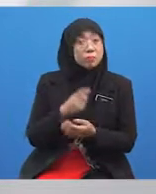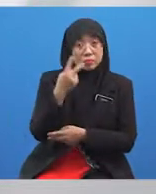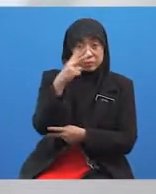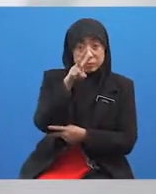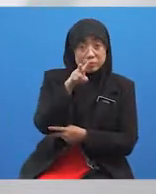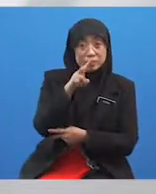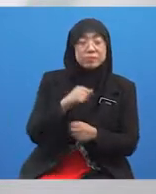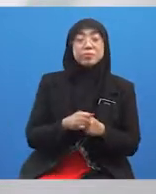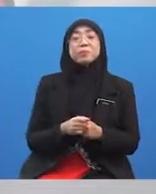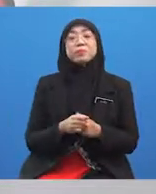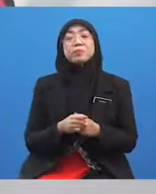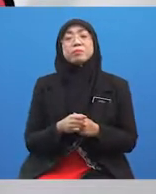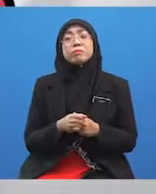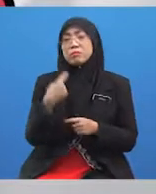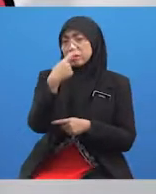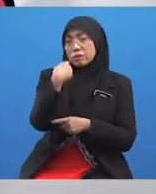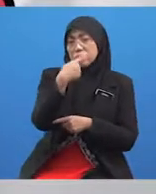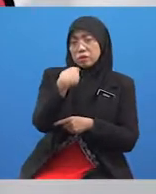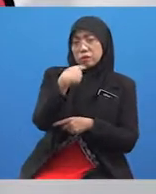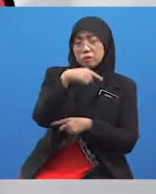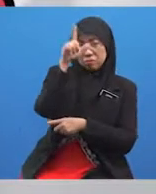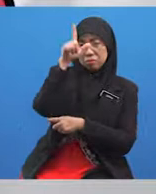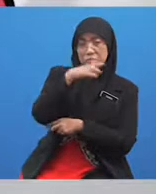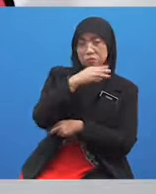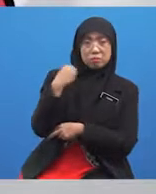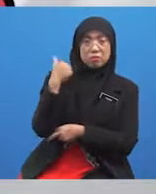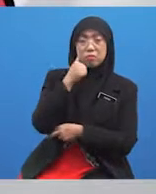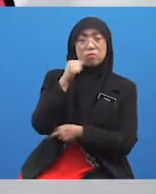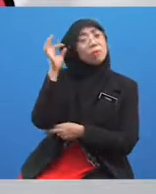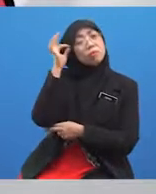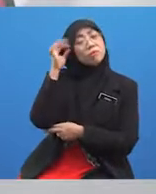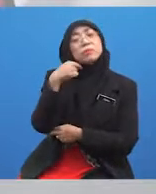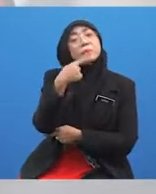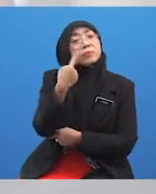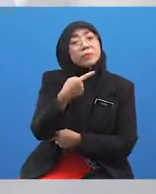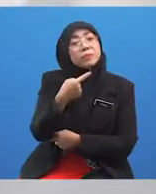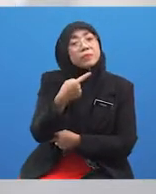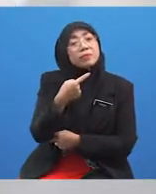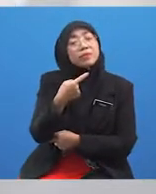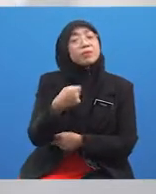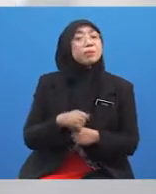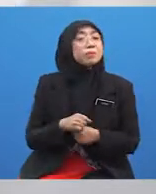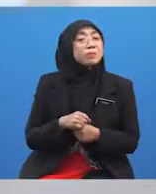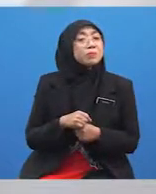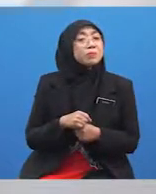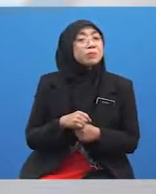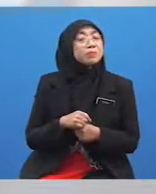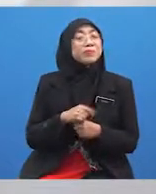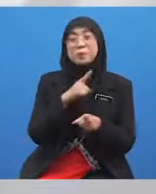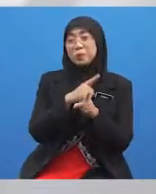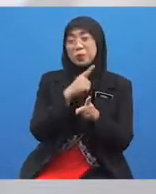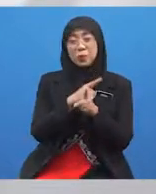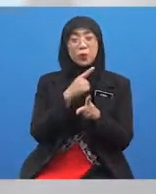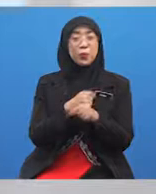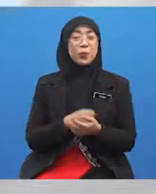telefon. Siapakah lelaki dan perempuan yang sedang berfikir dalam gambar tersebut? Ya, betul. Mereka